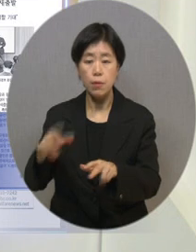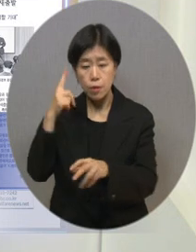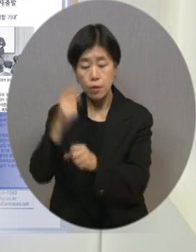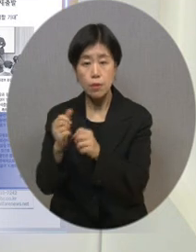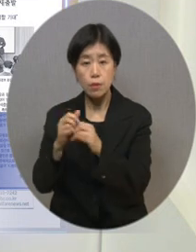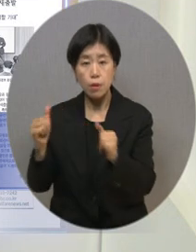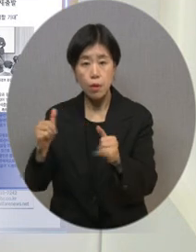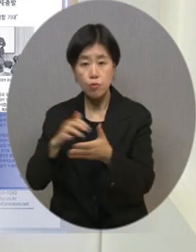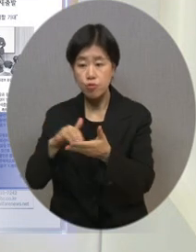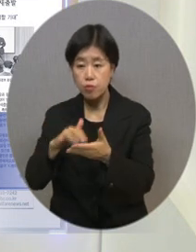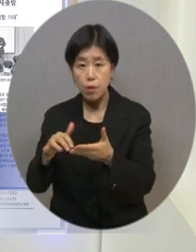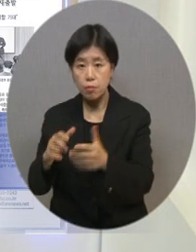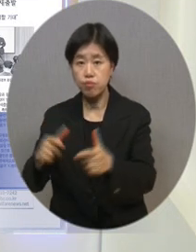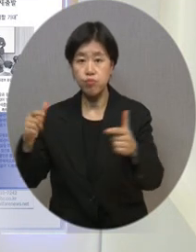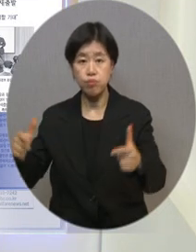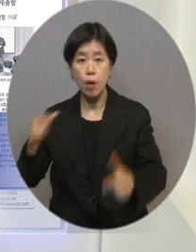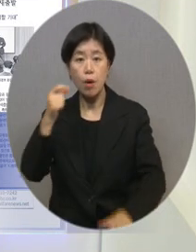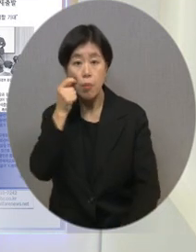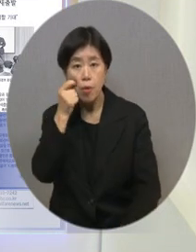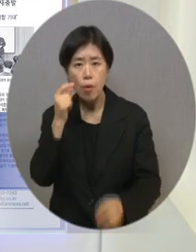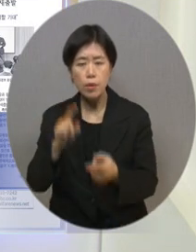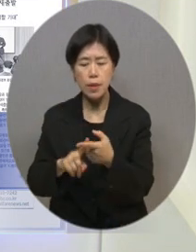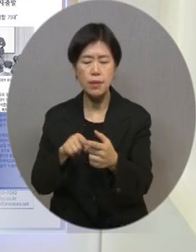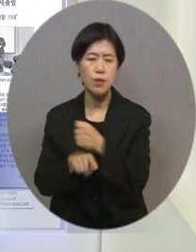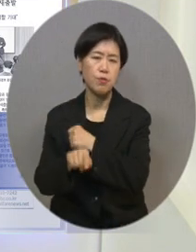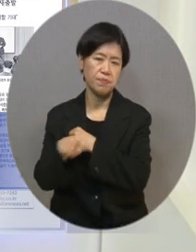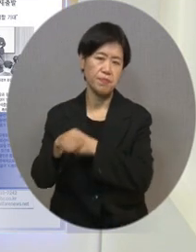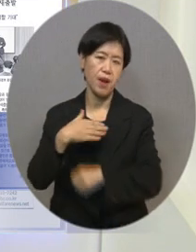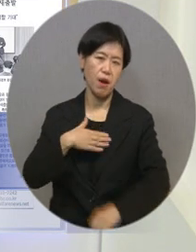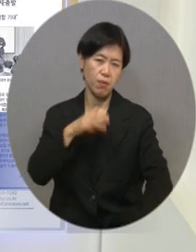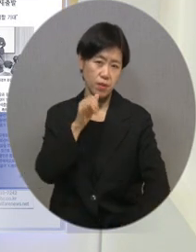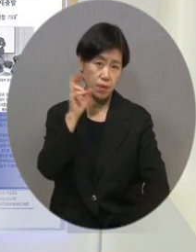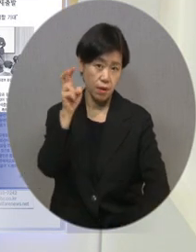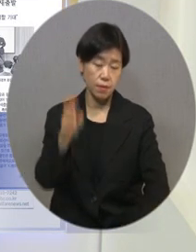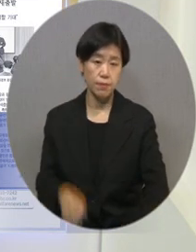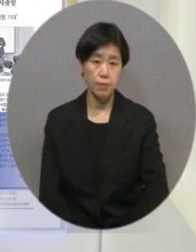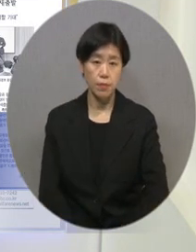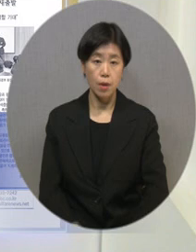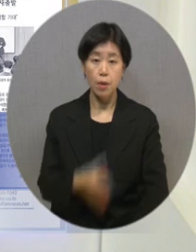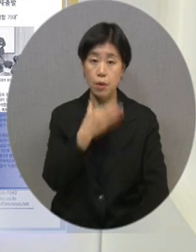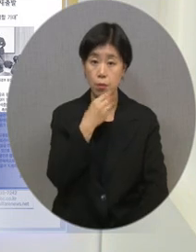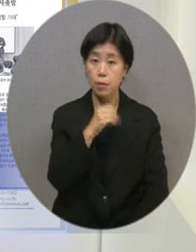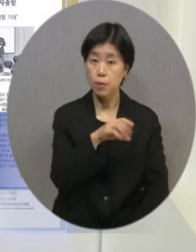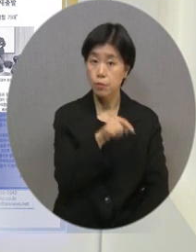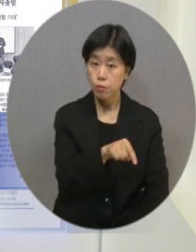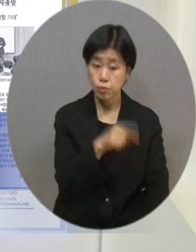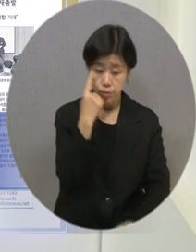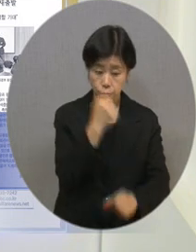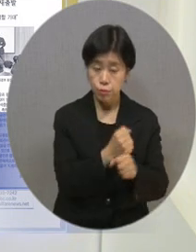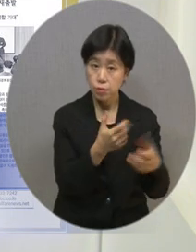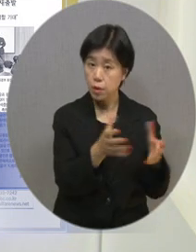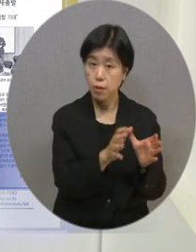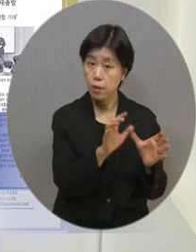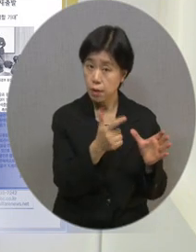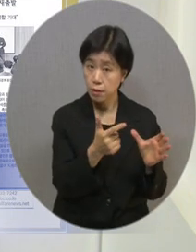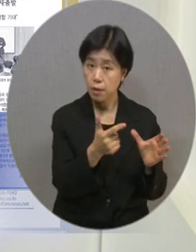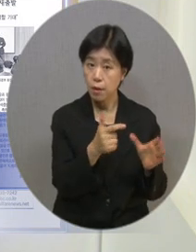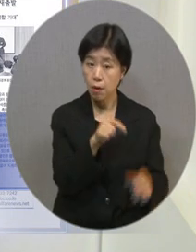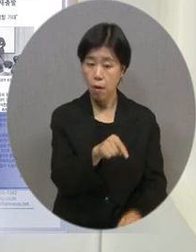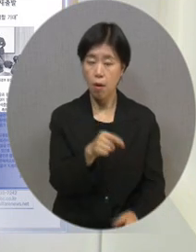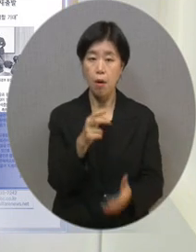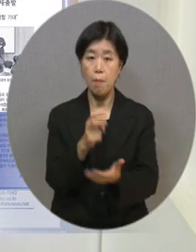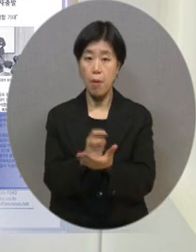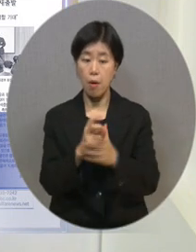확보하지 못하고 있는지를 분명히 알고 있을 텐데요 보건 복지부는 연구 기관이 아닙니다 여연이